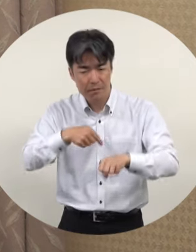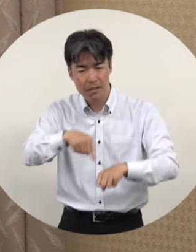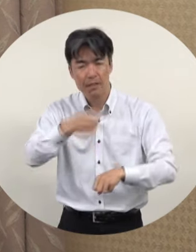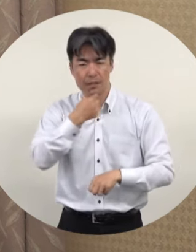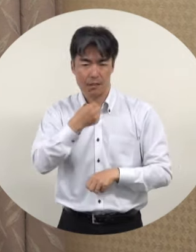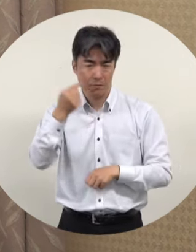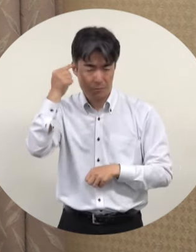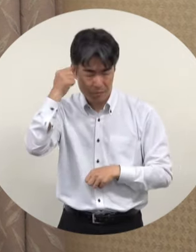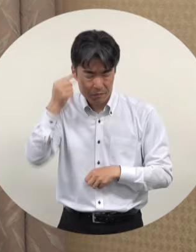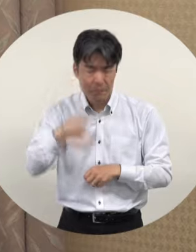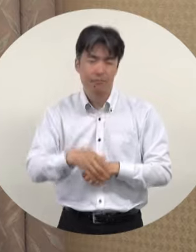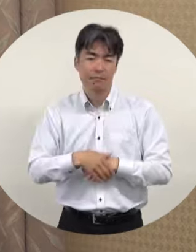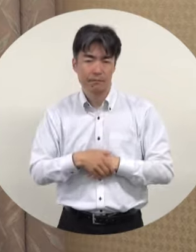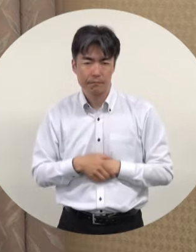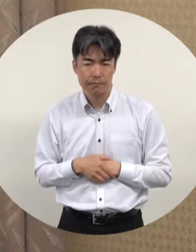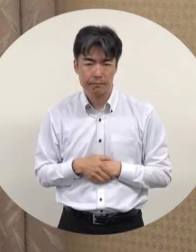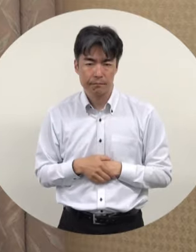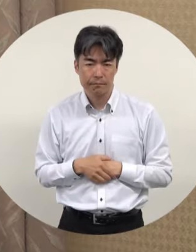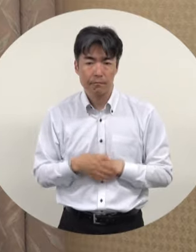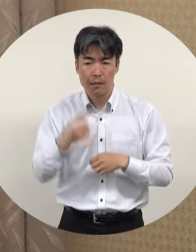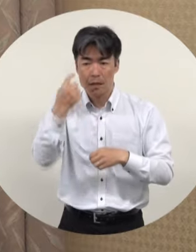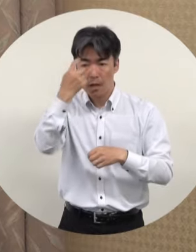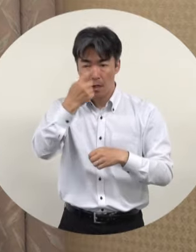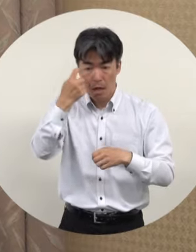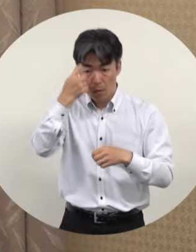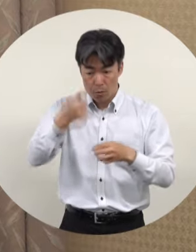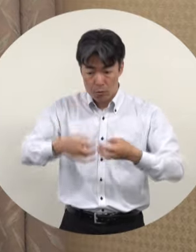ってやっていきたいと思います。